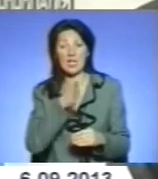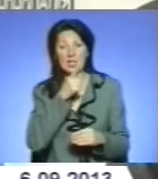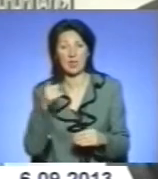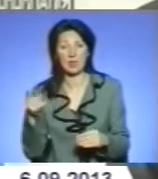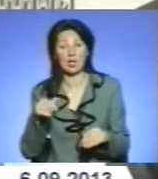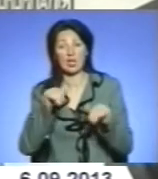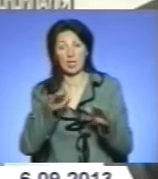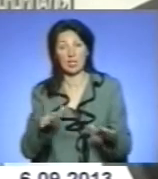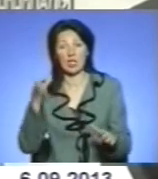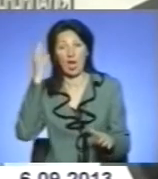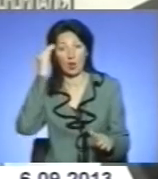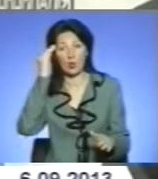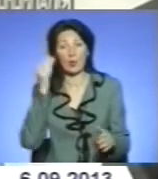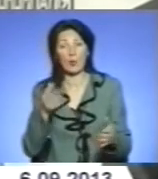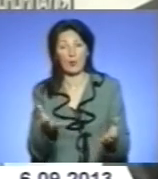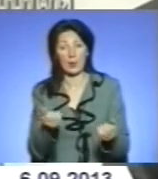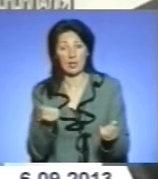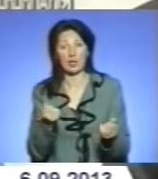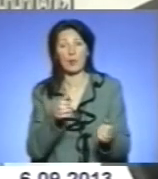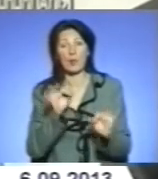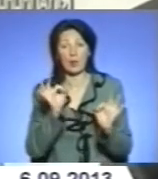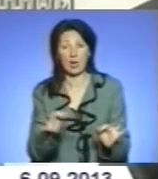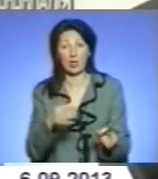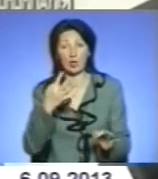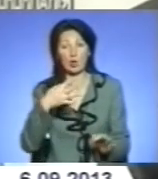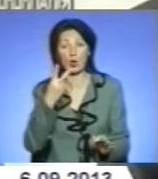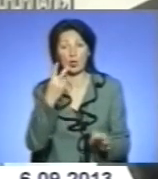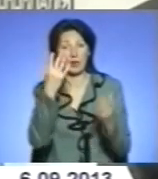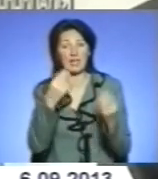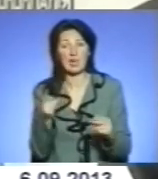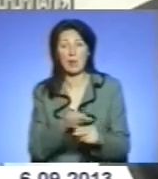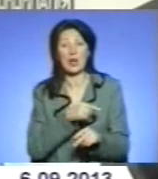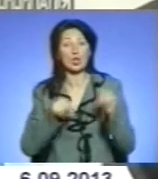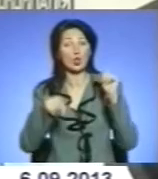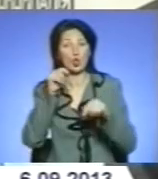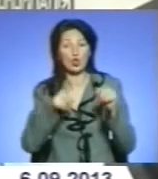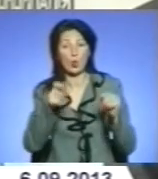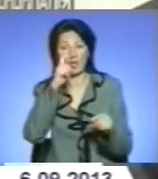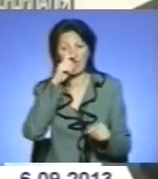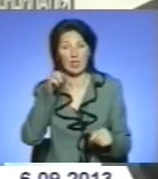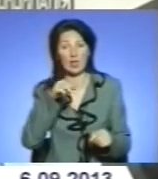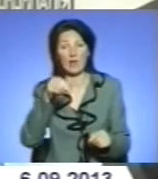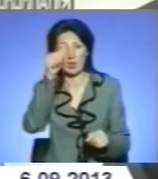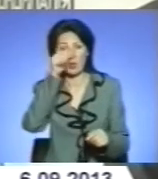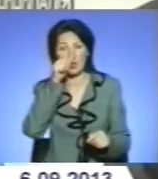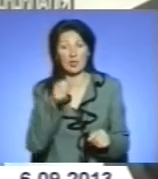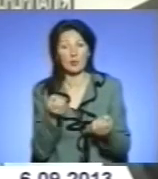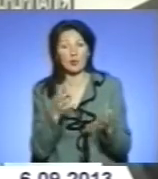рахую, прийняти правильне, тому що 42 дні без дощу, це квітень і травень місяць, де просто не можна